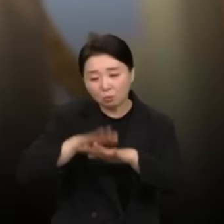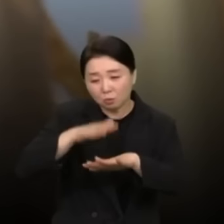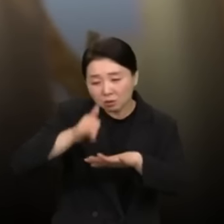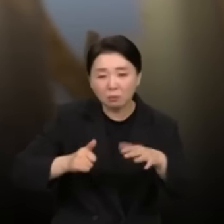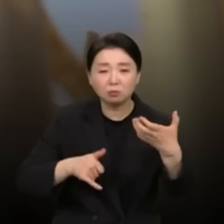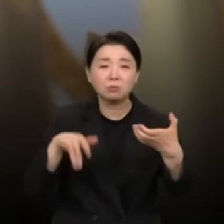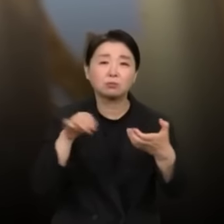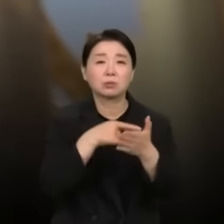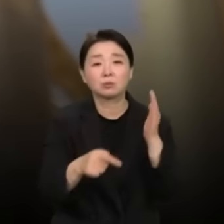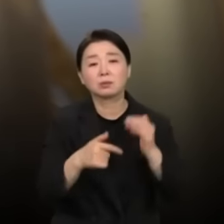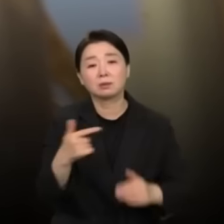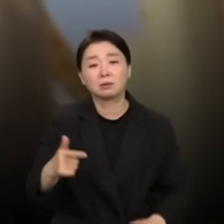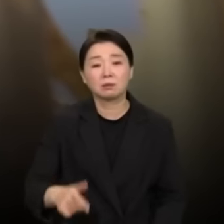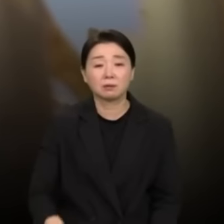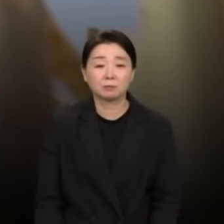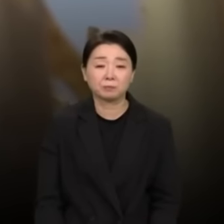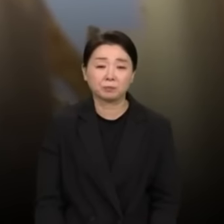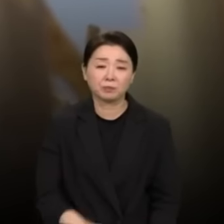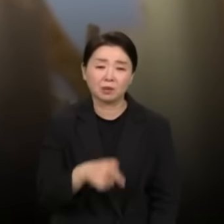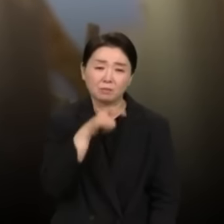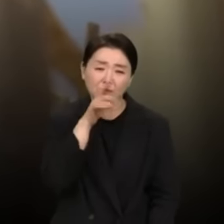입었습니다.